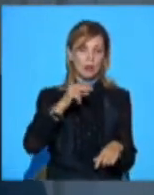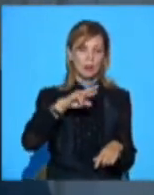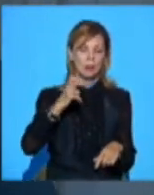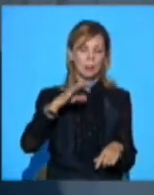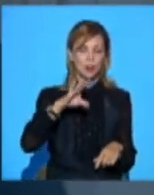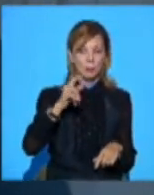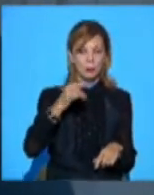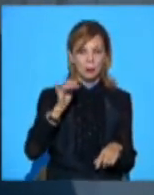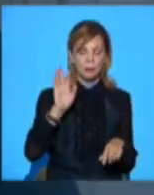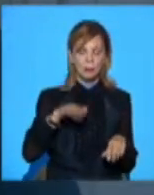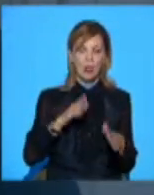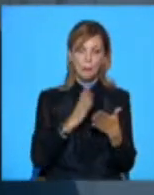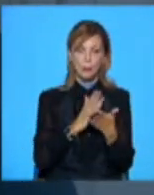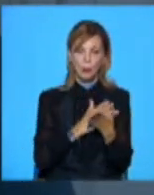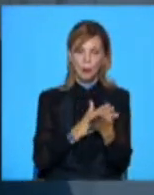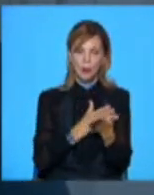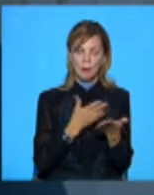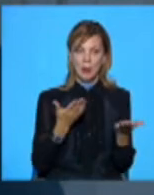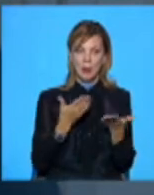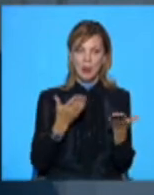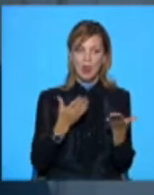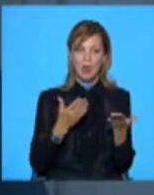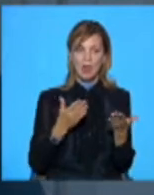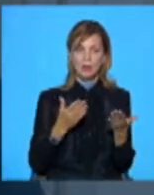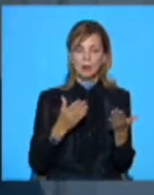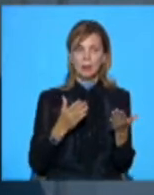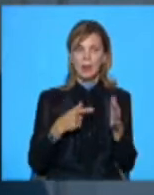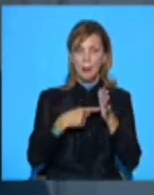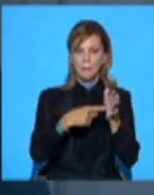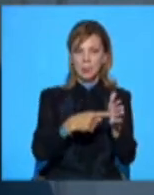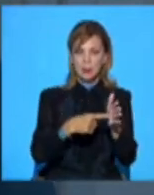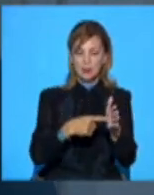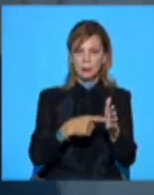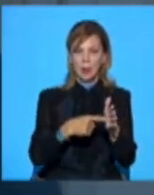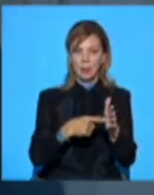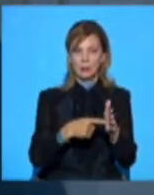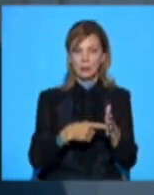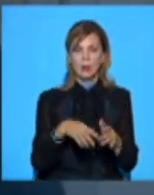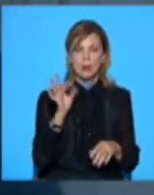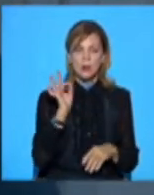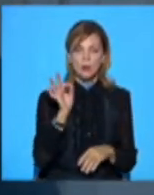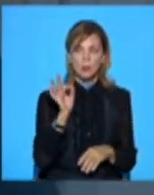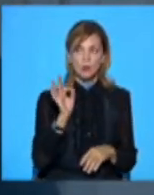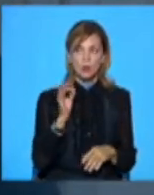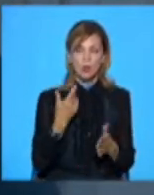probleme ce apar în piesă, mai ales